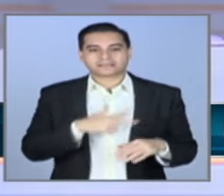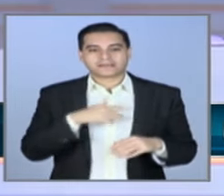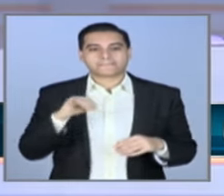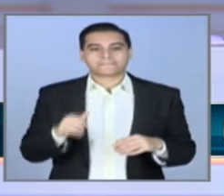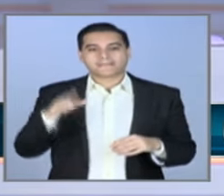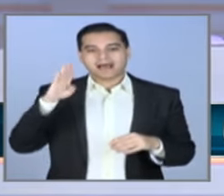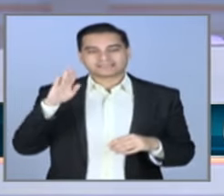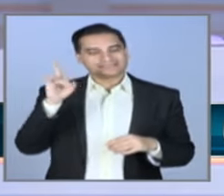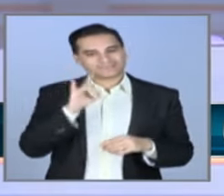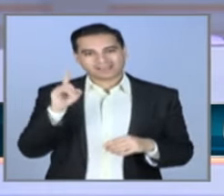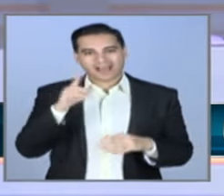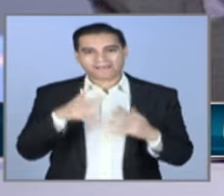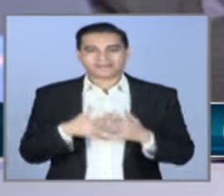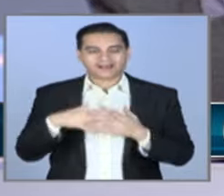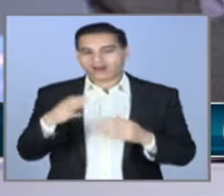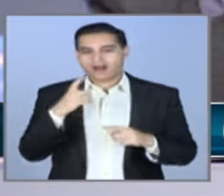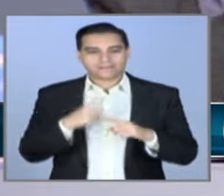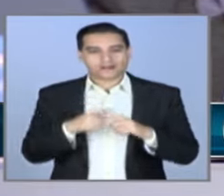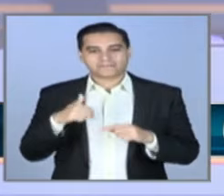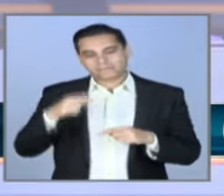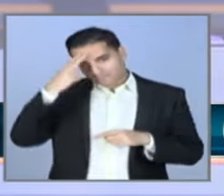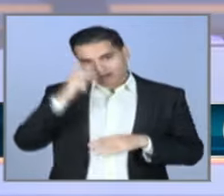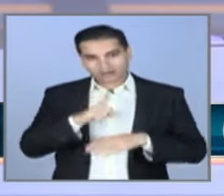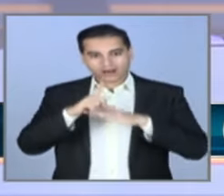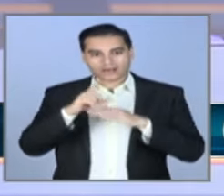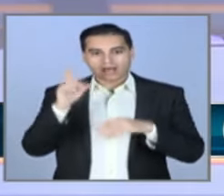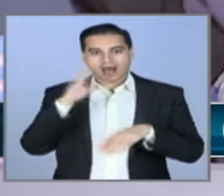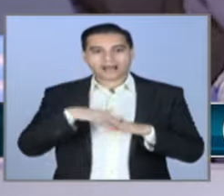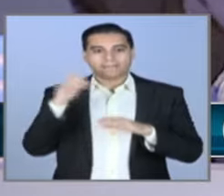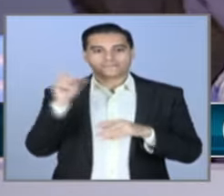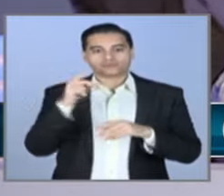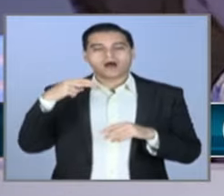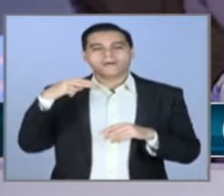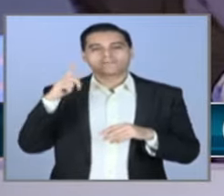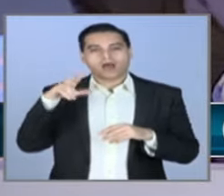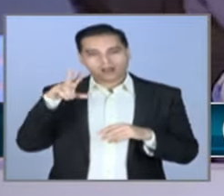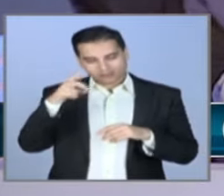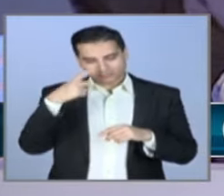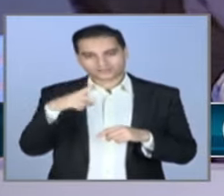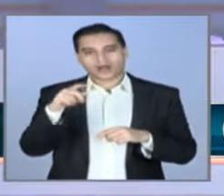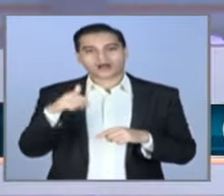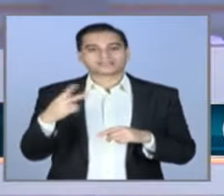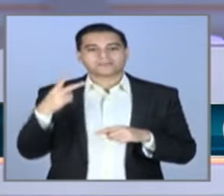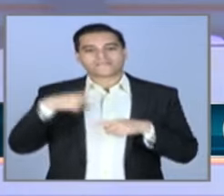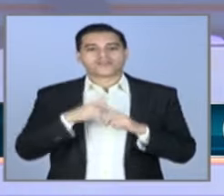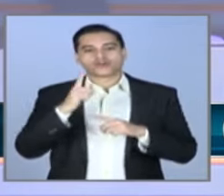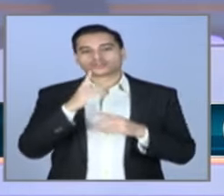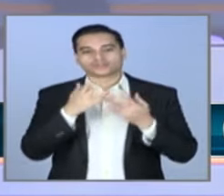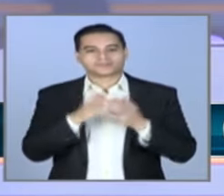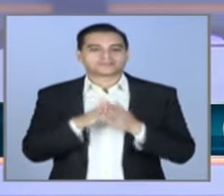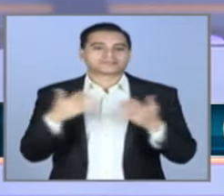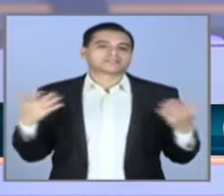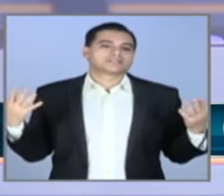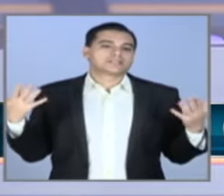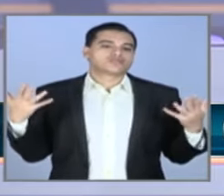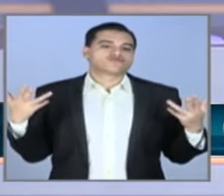أمريكا. غلط. من هو قائد المسلمين في معركة اليرموك؟ خالد بن الوليد. صح. ما هو حاصل ضرب 7 في 11؟